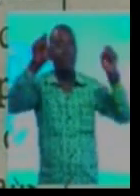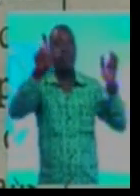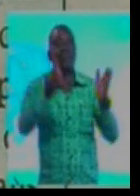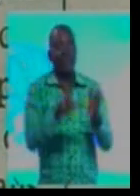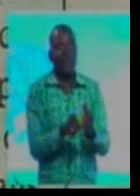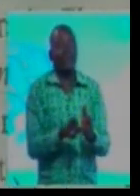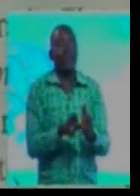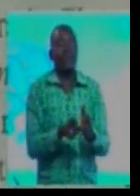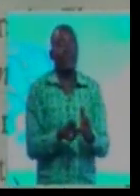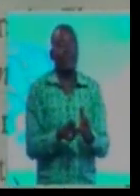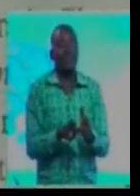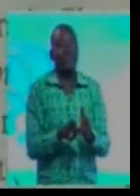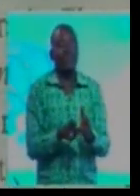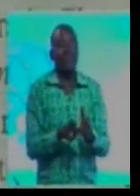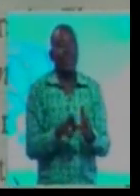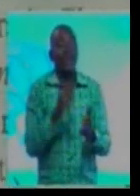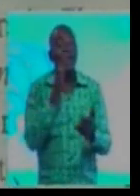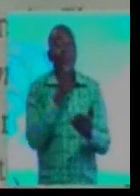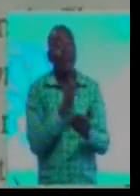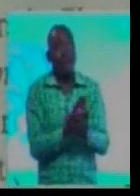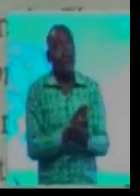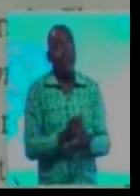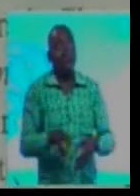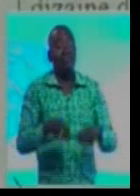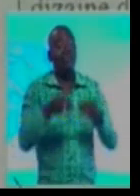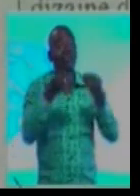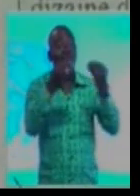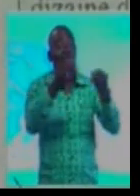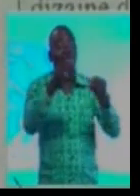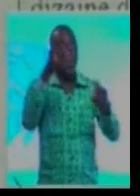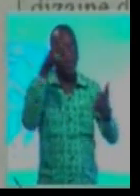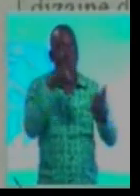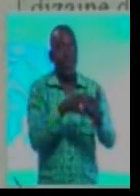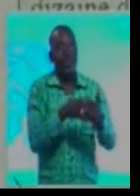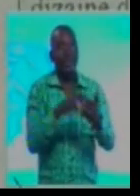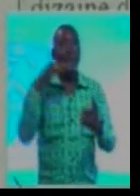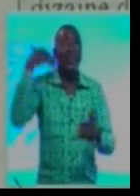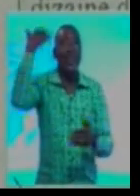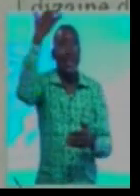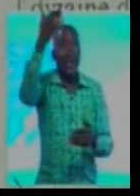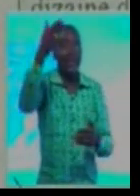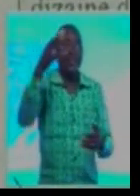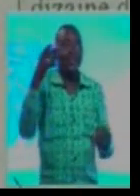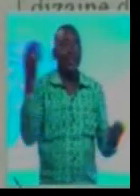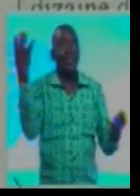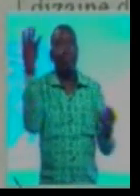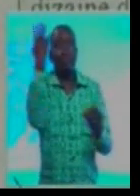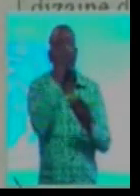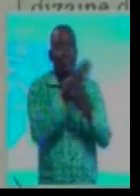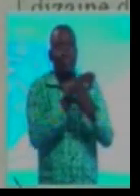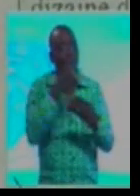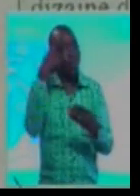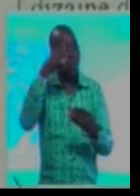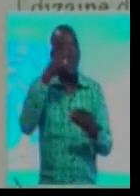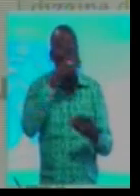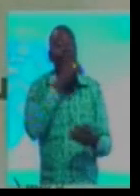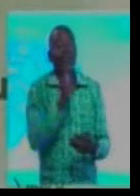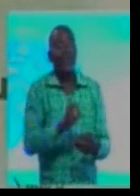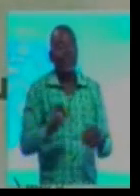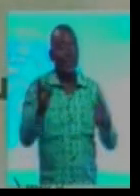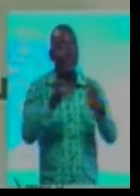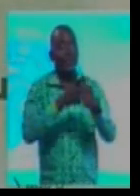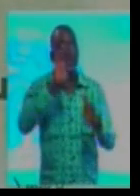ce quotidien. Mandat d'arrêt émis contre Guillaume Sourou, l'avenir semble s'assombrir pour l'ex-premier ministre